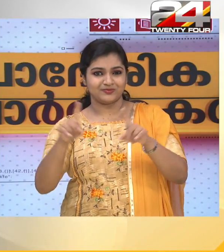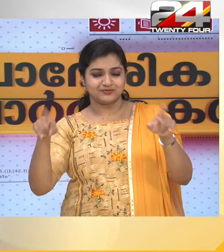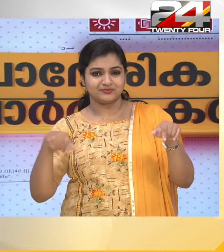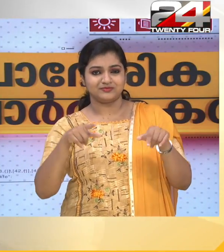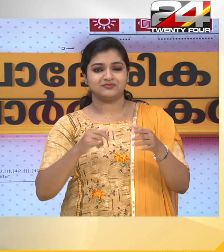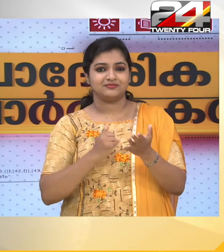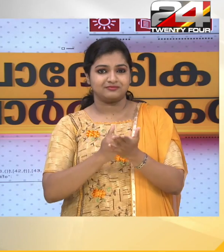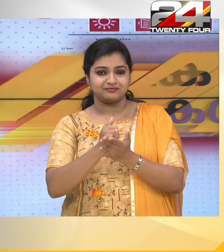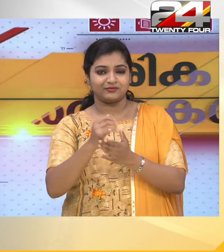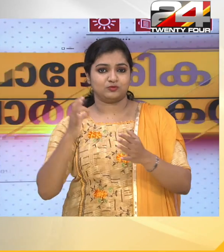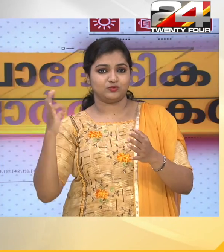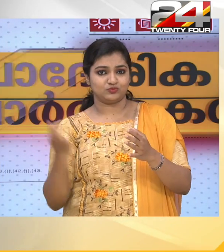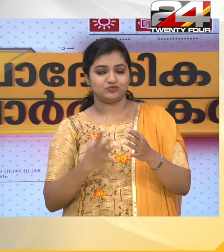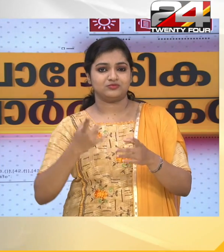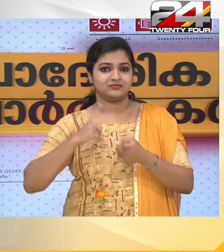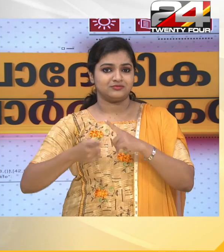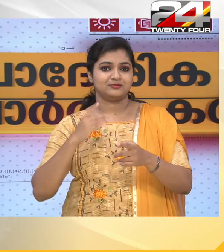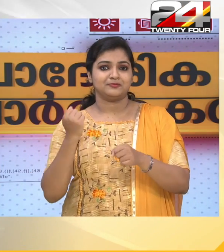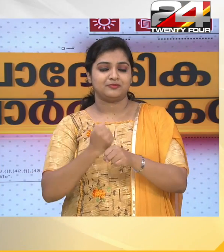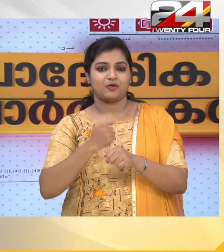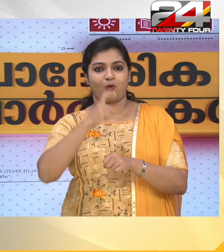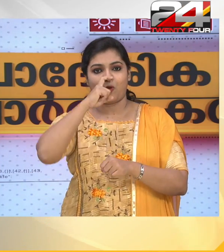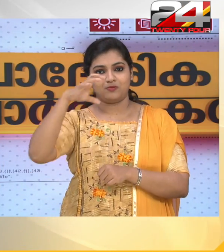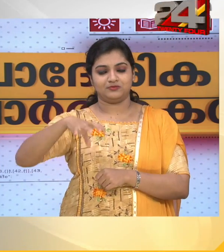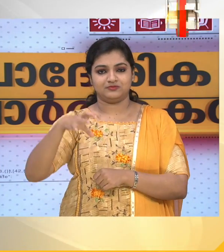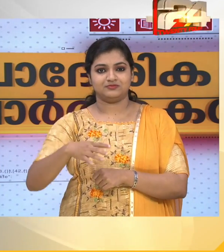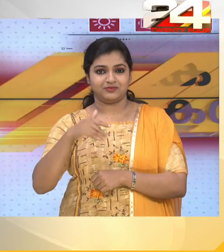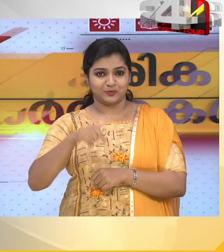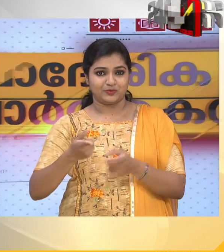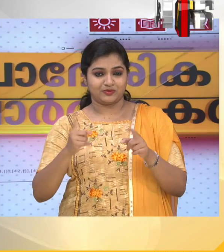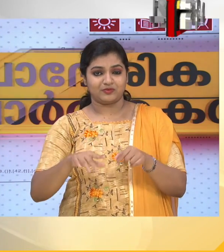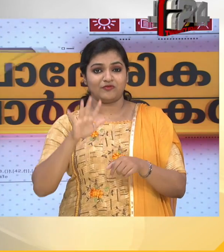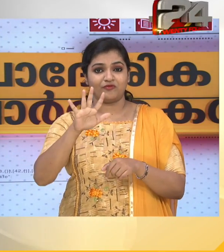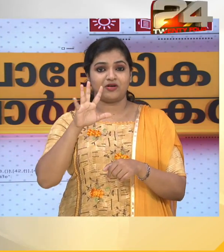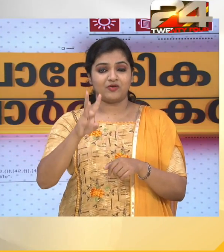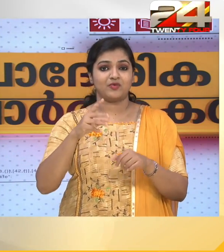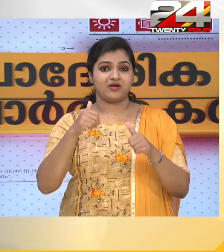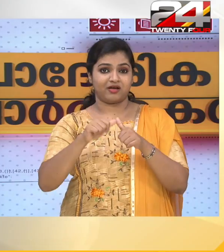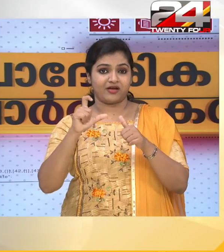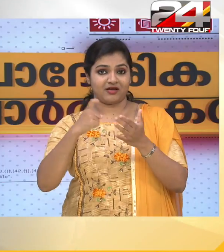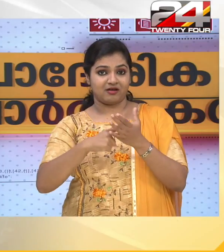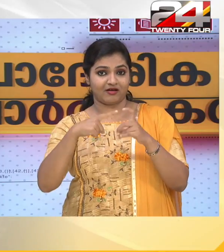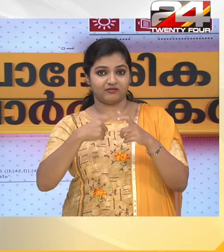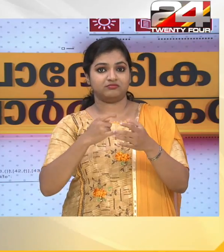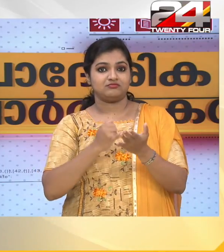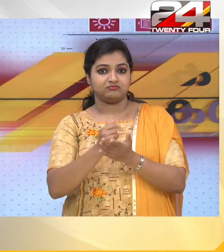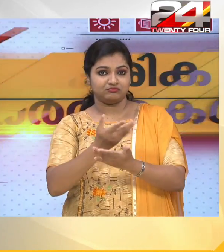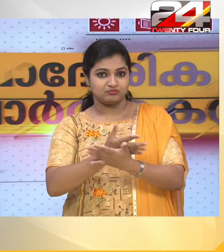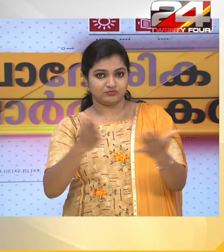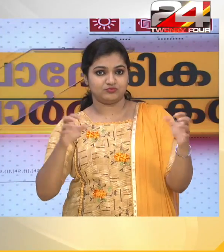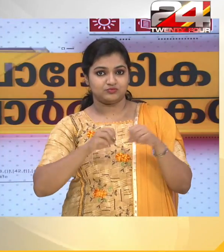തരിശുഭൂമിയിലെ കൃഷിയിൽ പുതുചരിത്രം കുറിക്കാനൊരുങ്ങി കോട്ടയം ജില്ല. നടപ്പ് വർഷത്തിൽ 5000 കൃഷി വ്യാപിപ്പിക്കാനാണ്